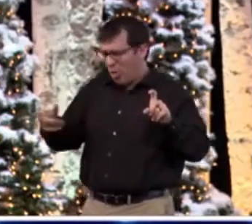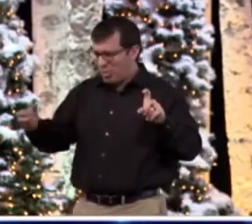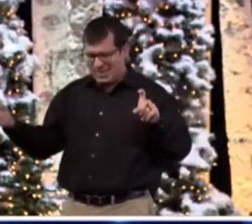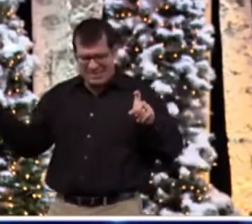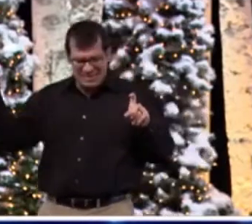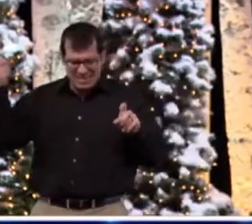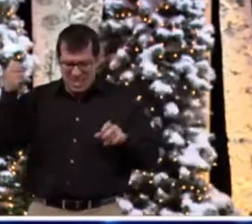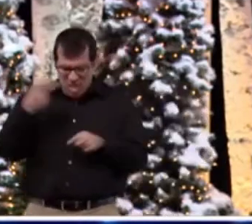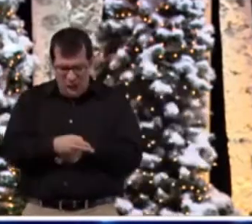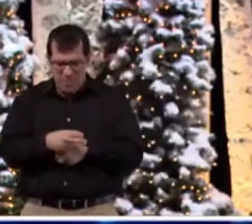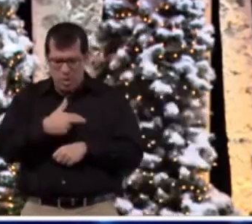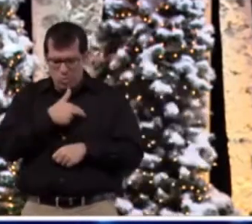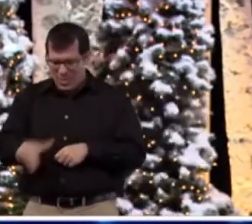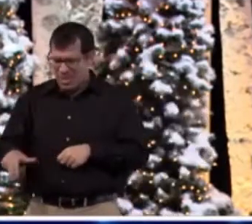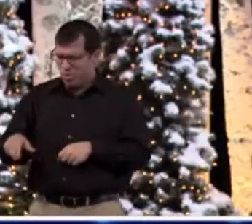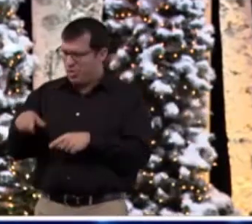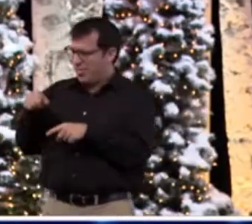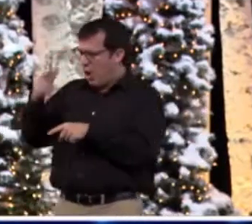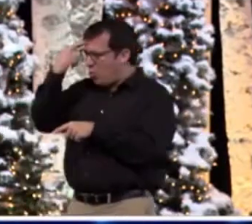विश्वास बन्न पुग्यो?